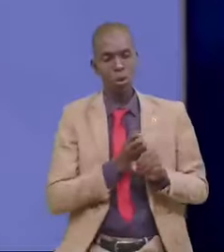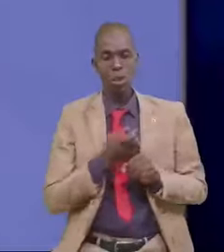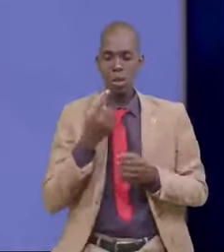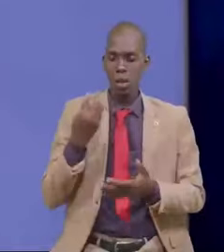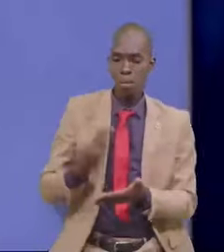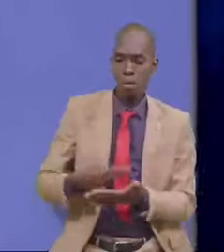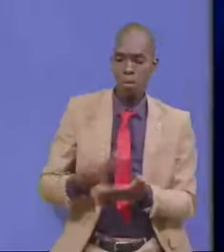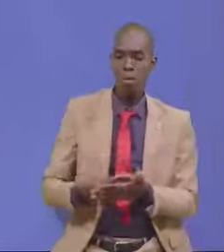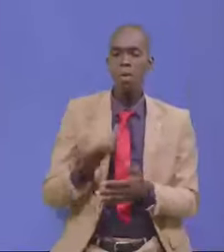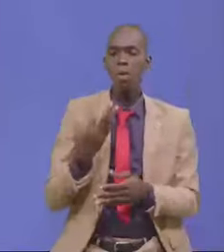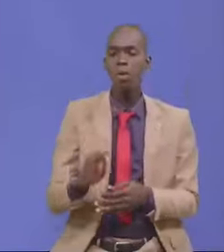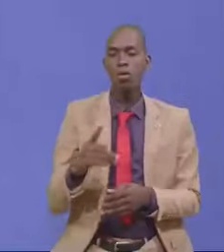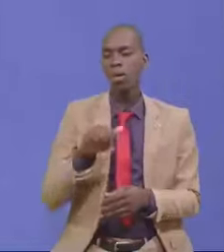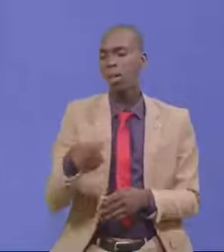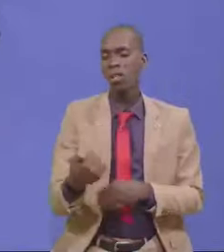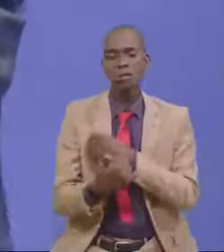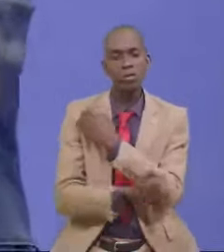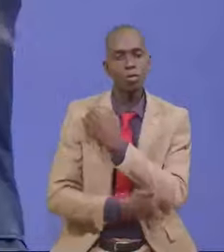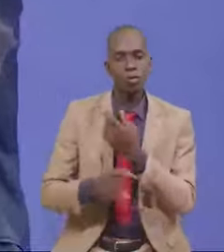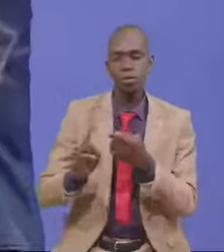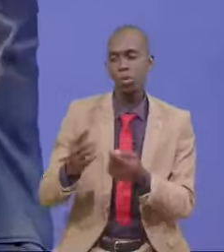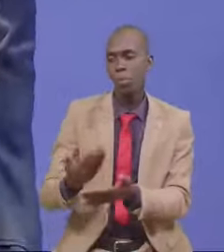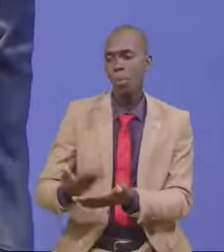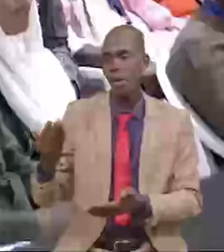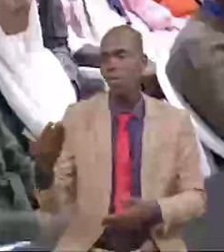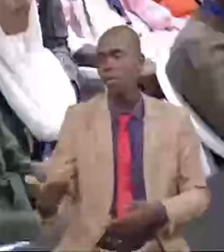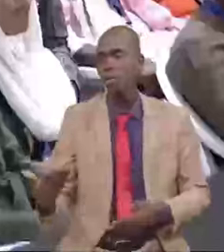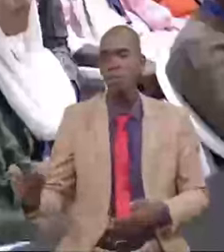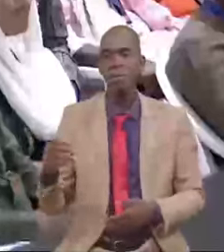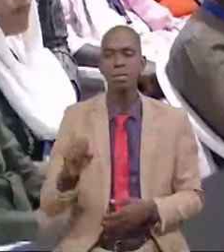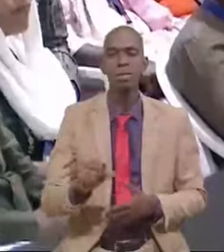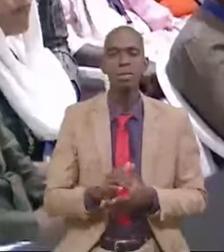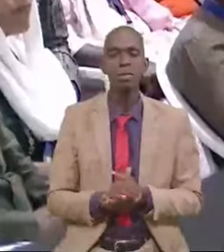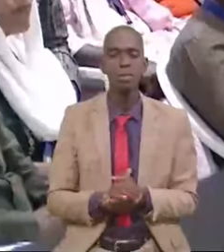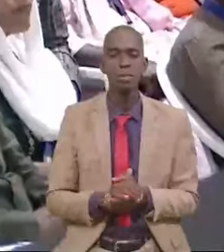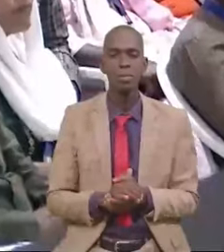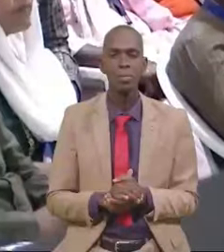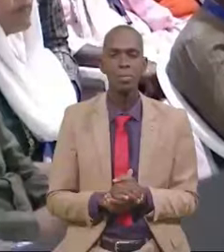Et votre passion, votre concentration, c'est d'acquérir